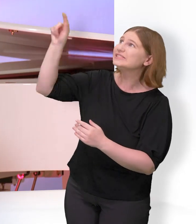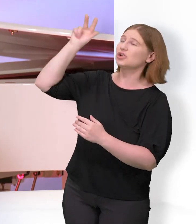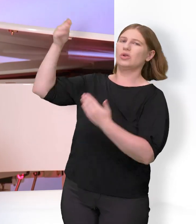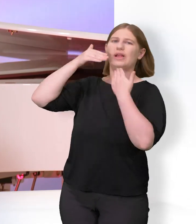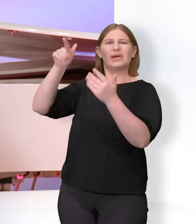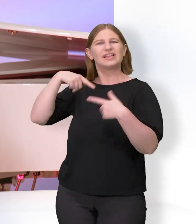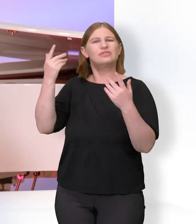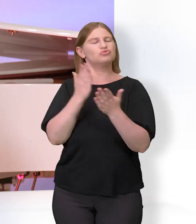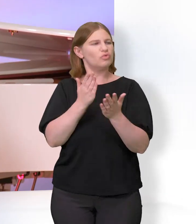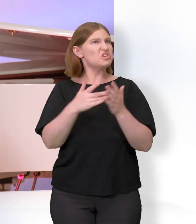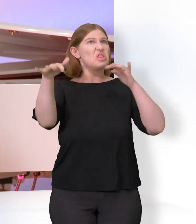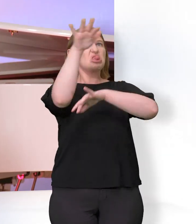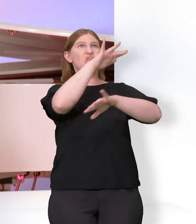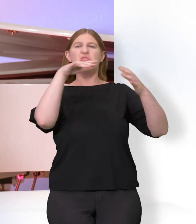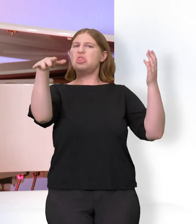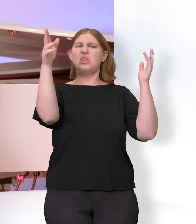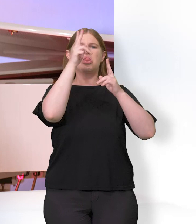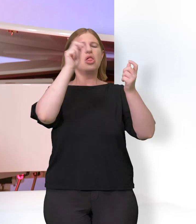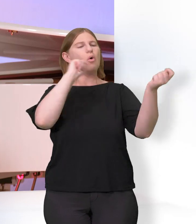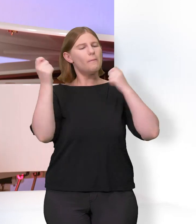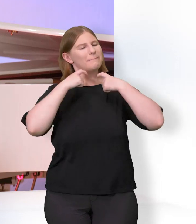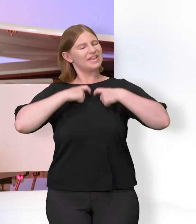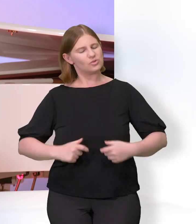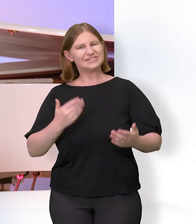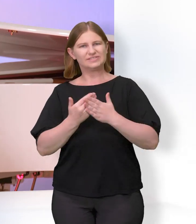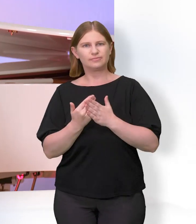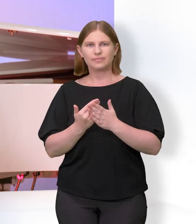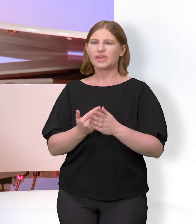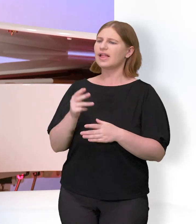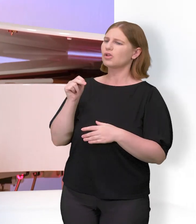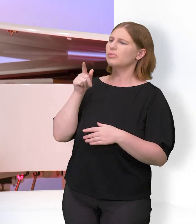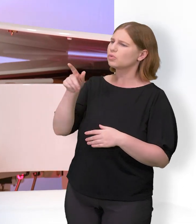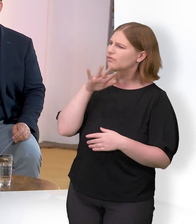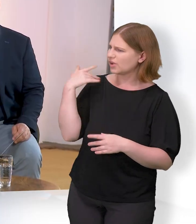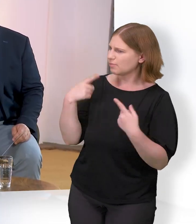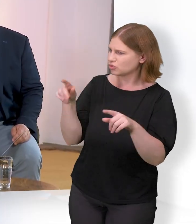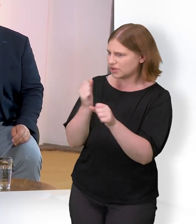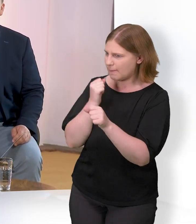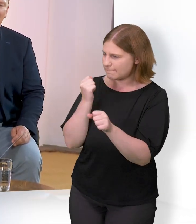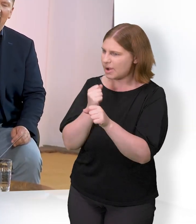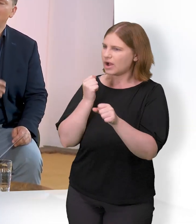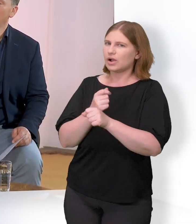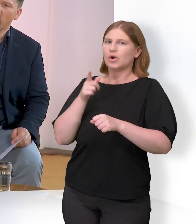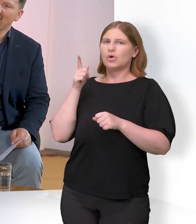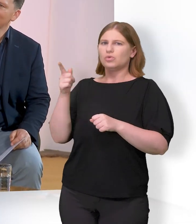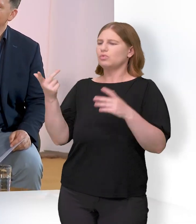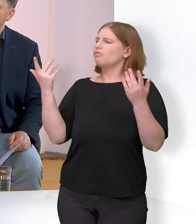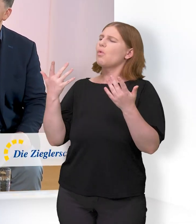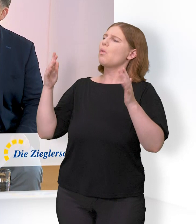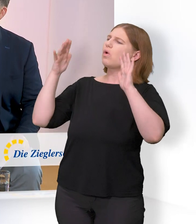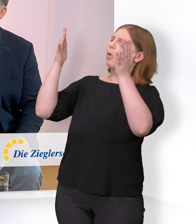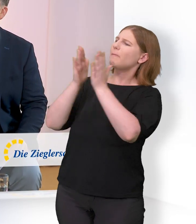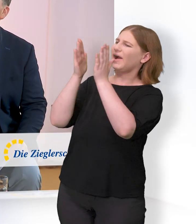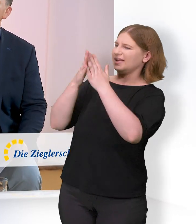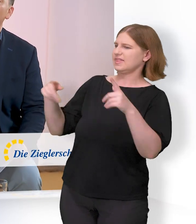sofort persönlich. Und dann Naomi, du machst ganz viel Musik. Du bist im Lobpreis